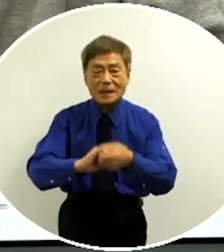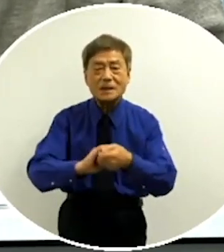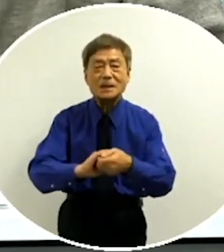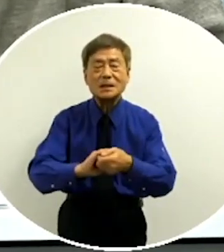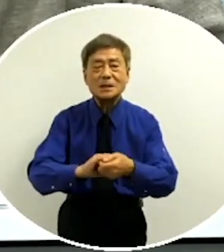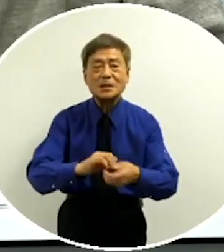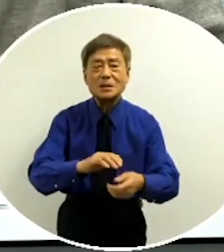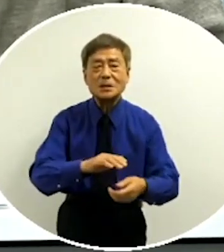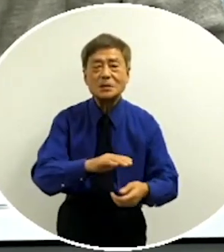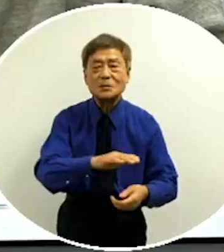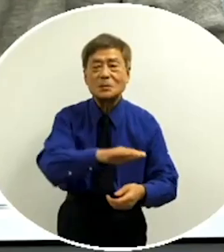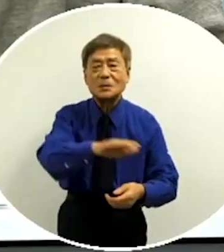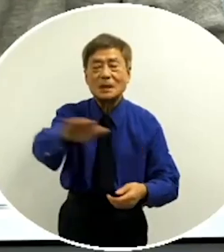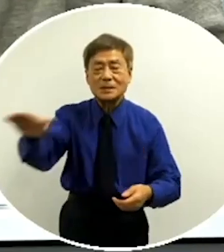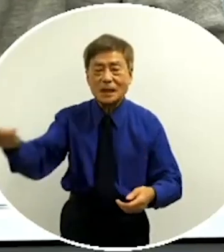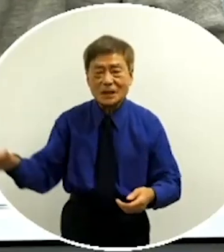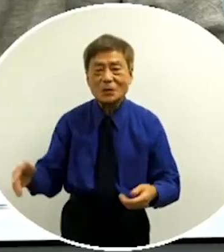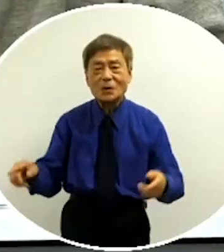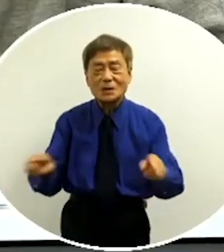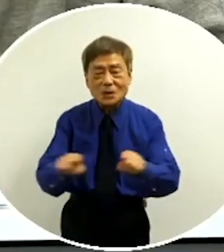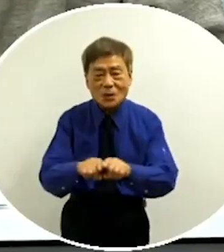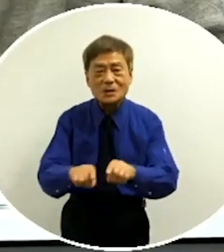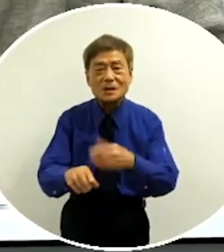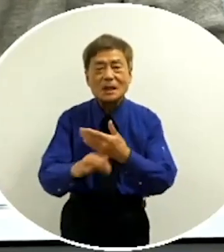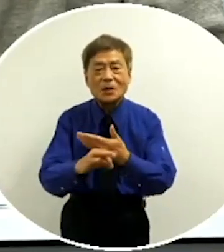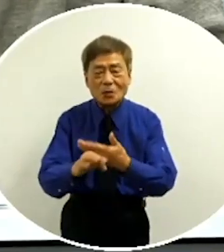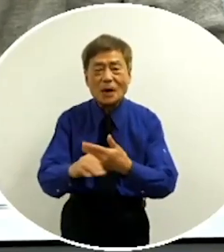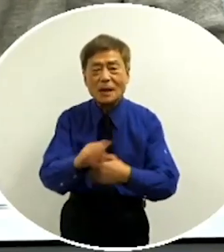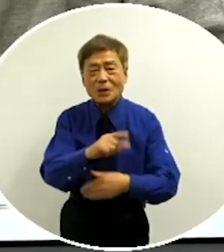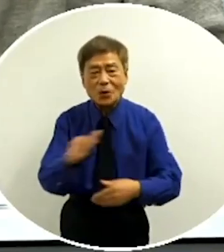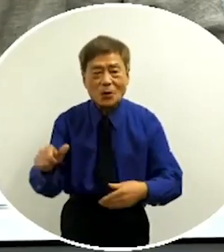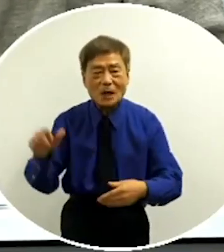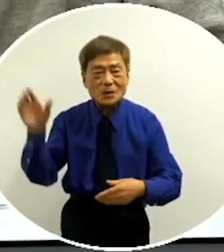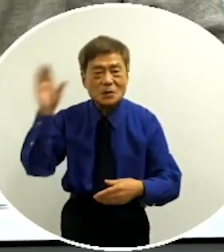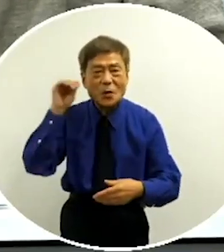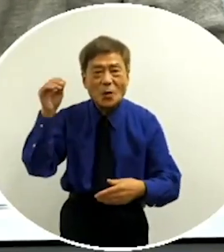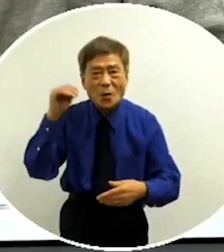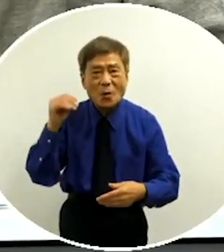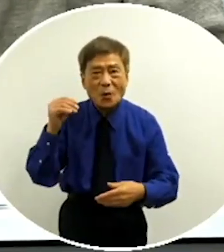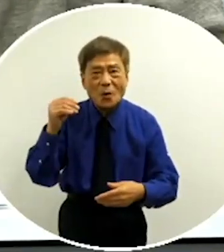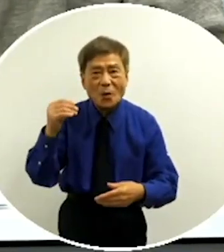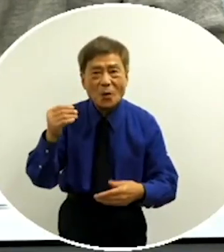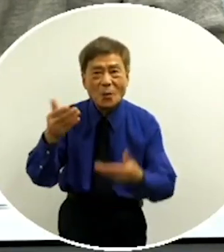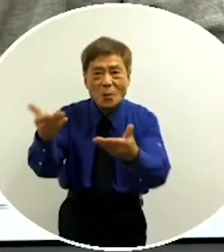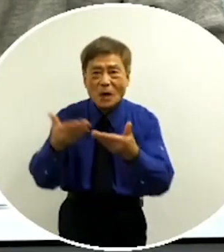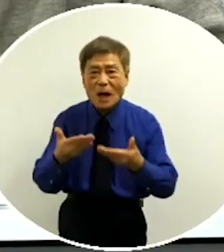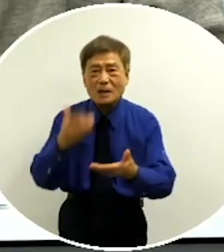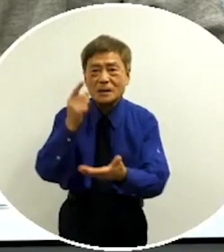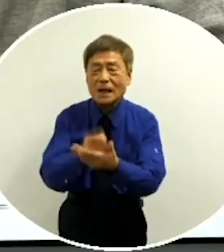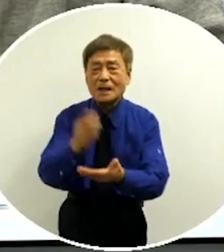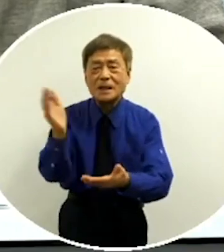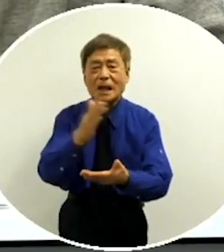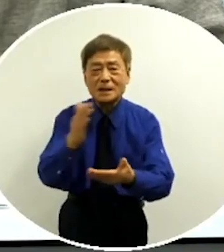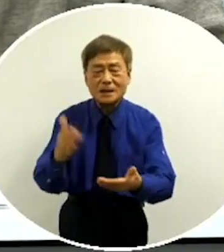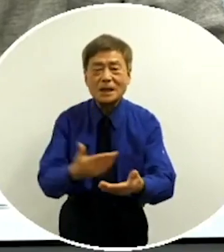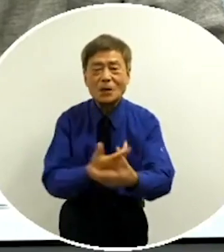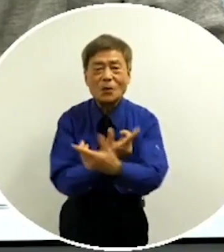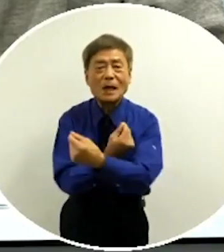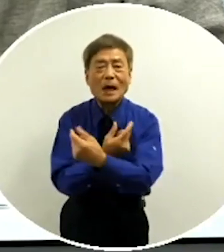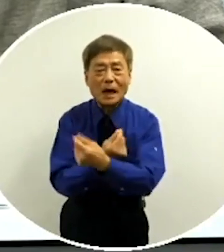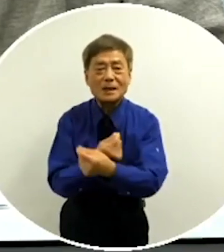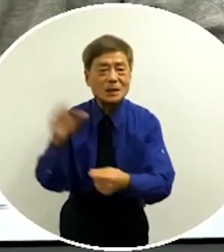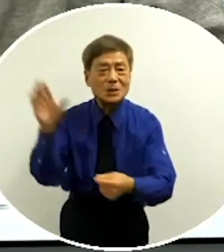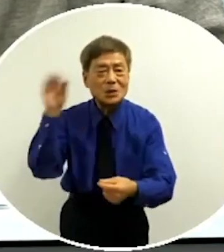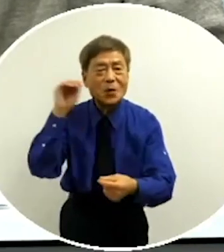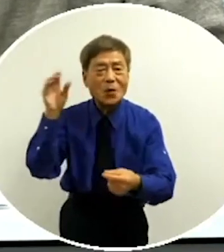研修と言ったらいいのかな情報共有を上からでなくみんなで横でつながってやっていけるようにしたいんだと思ってい